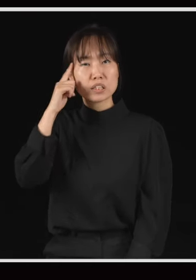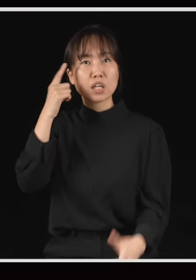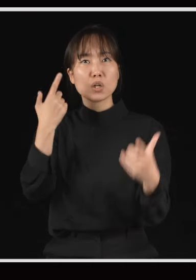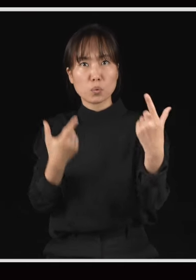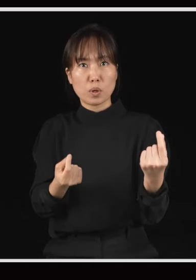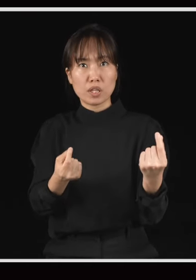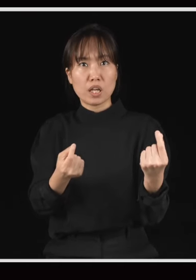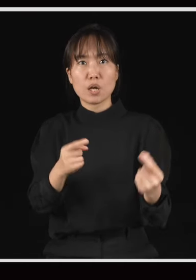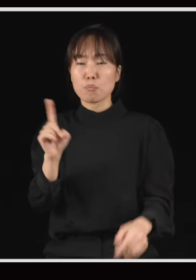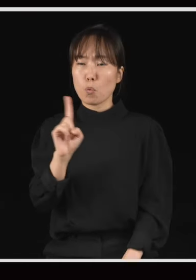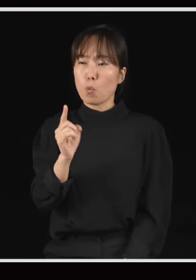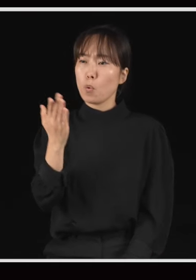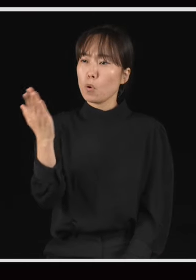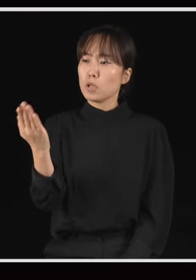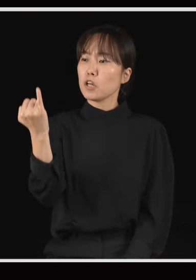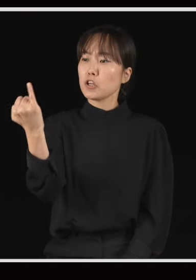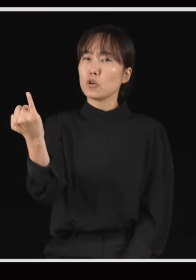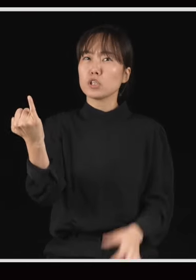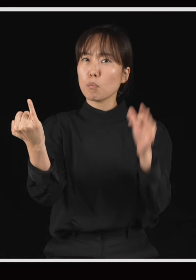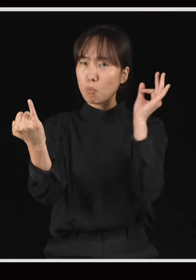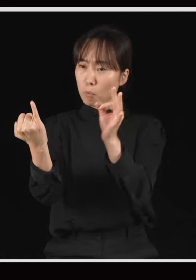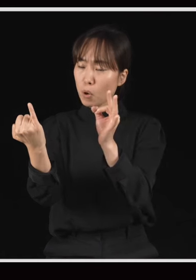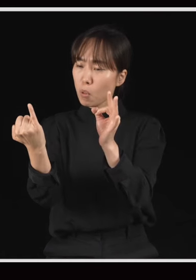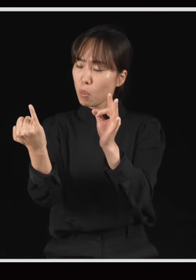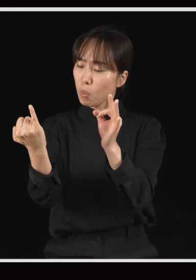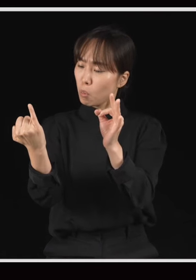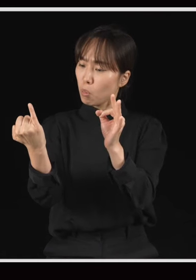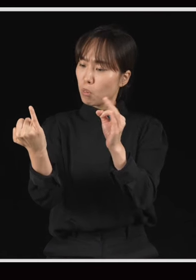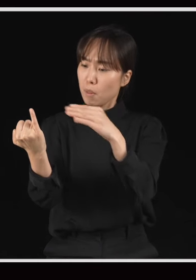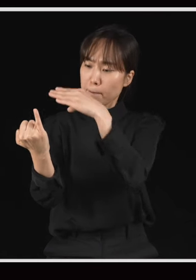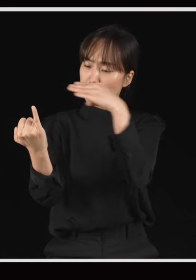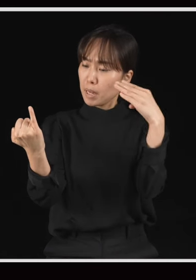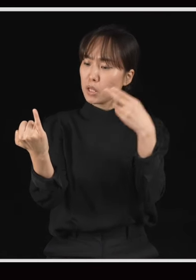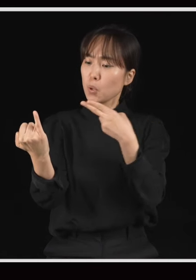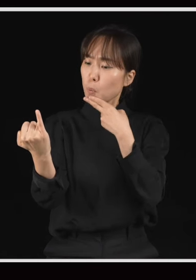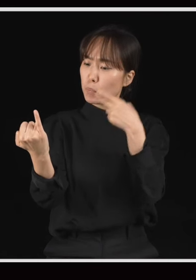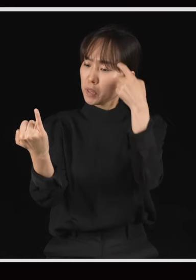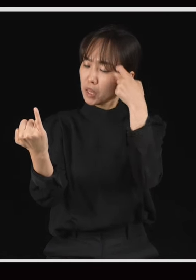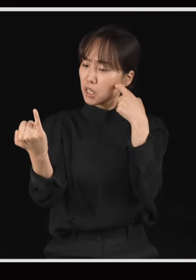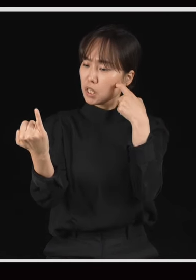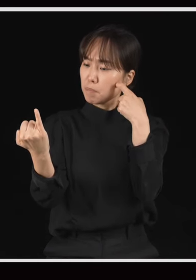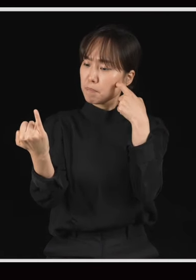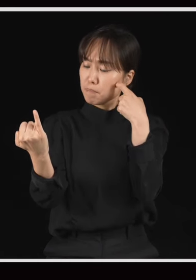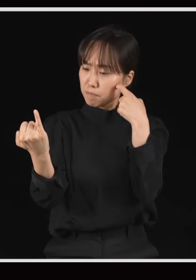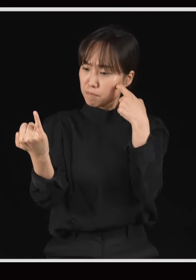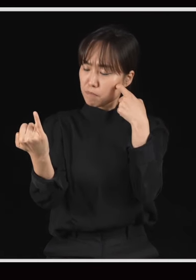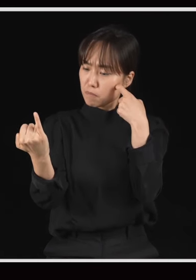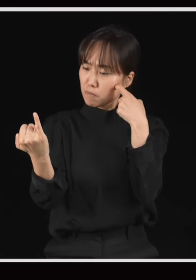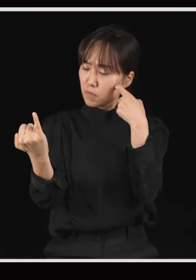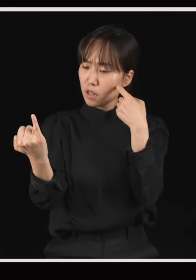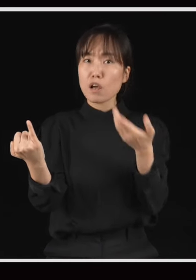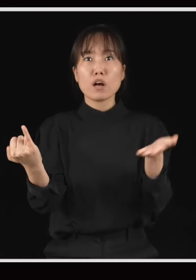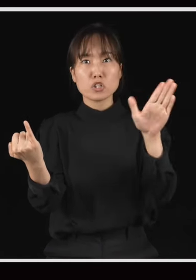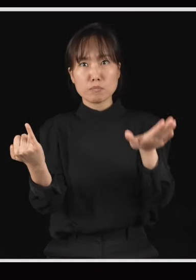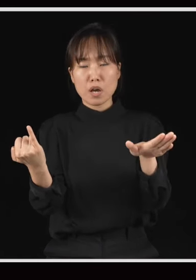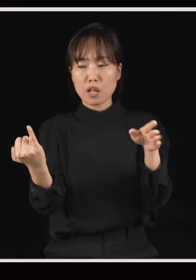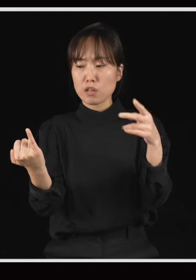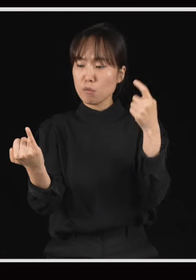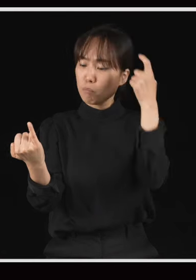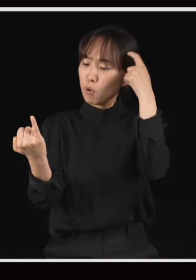정도는 동의는 하는 편인데, 지금 오른쪽에 있는 여학생처럼 약간 구부정해 보일 수는 있어요.